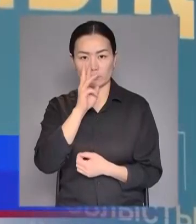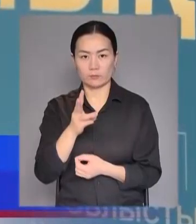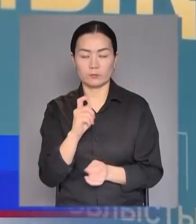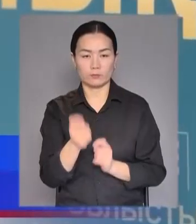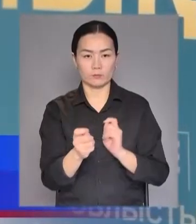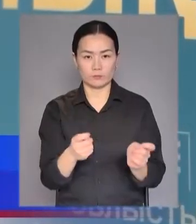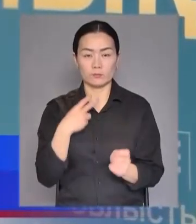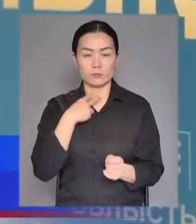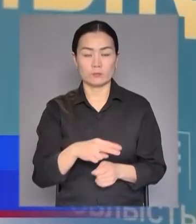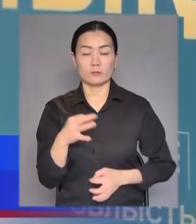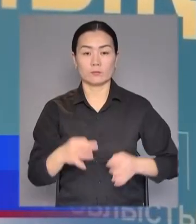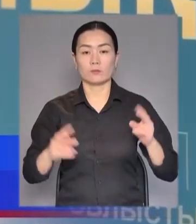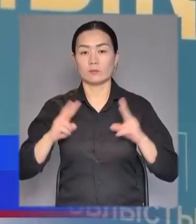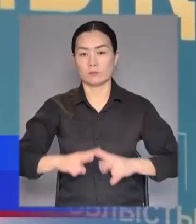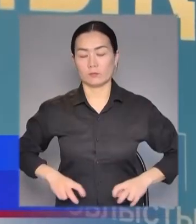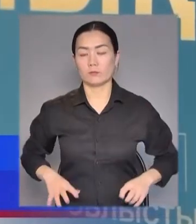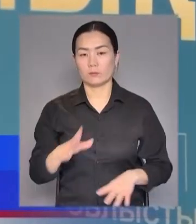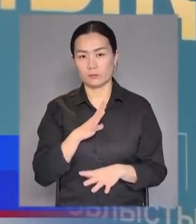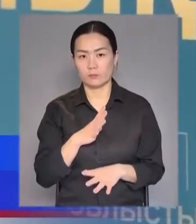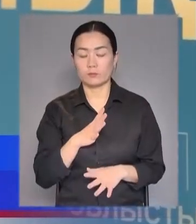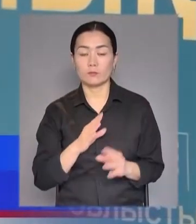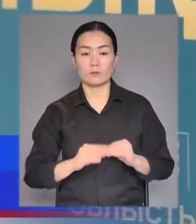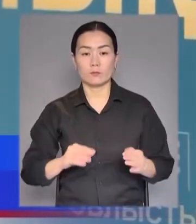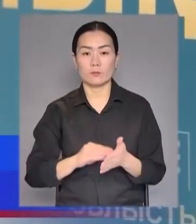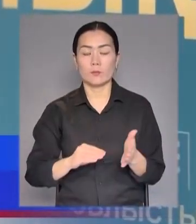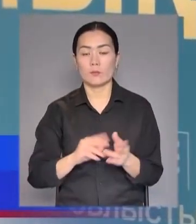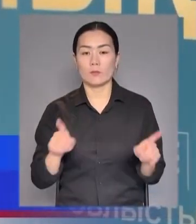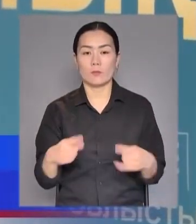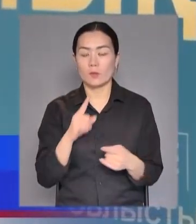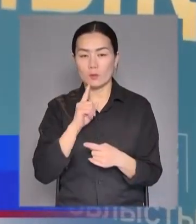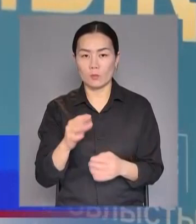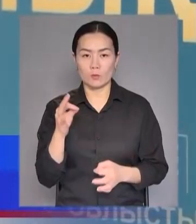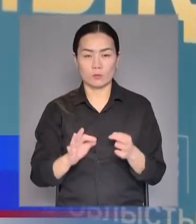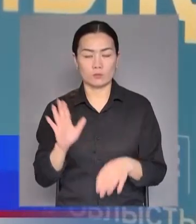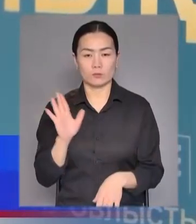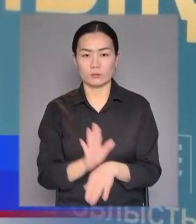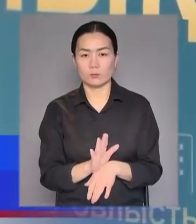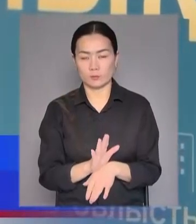условно уголовное дело рассмотрено вни